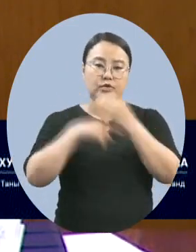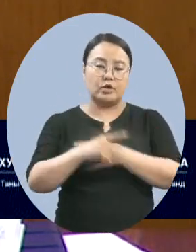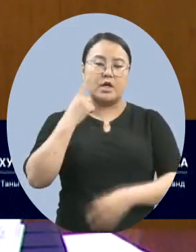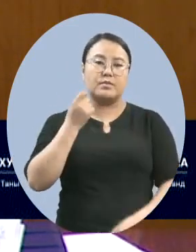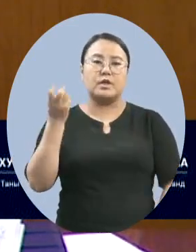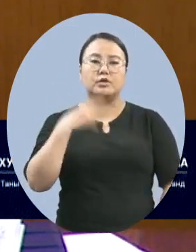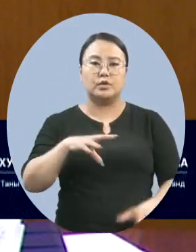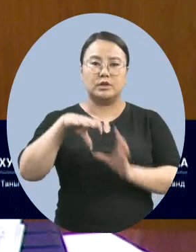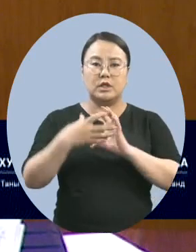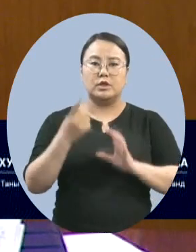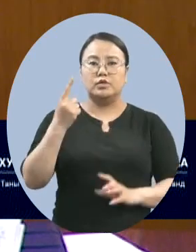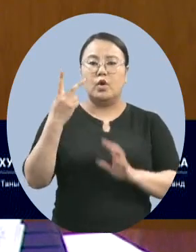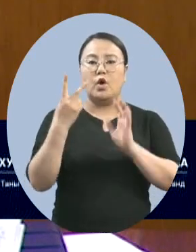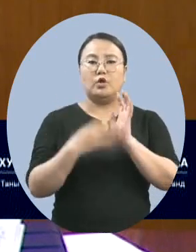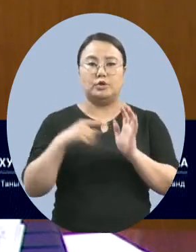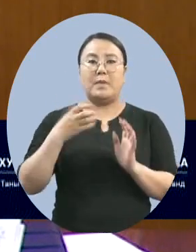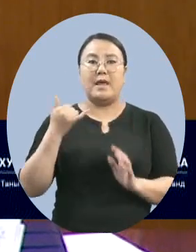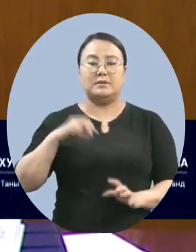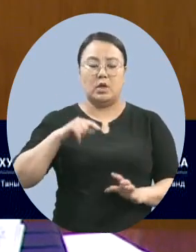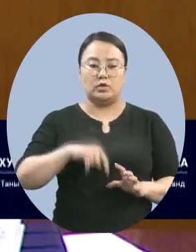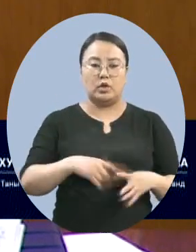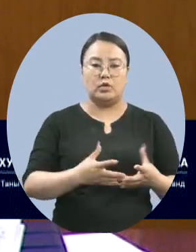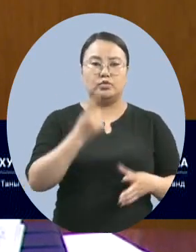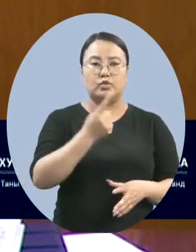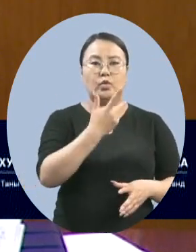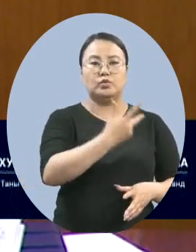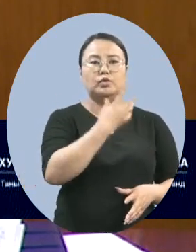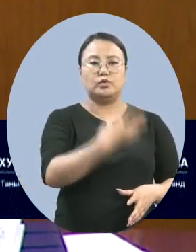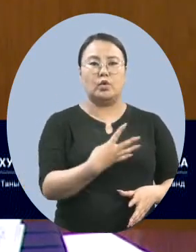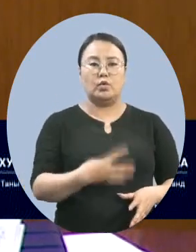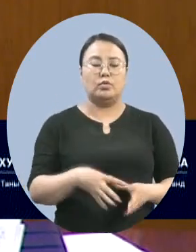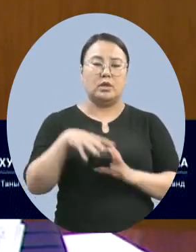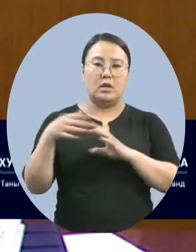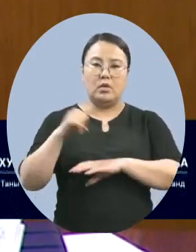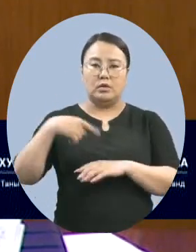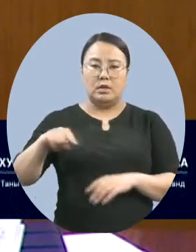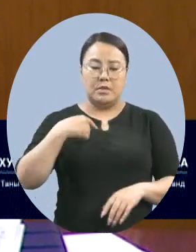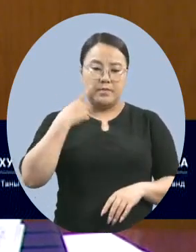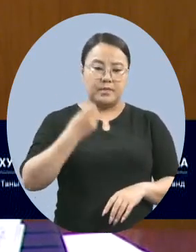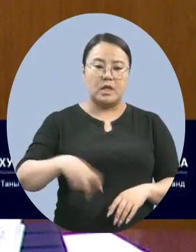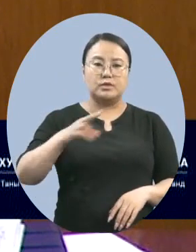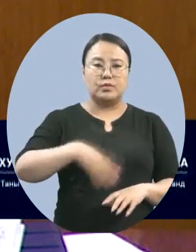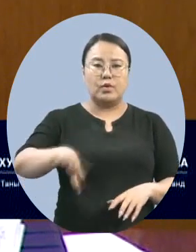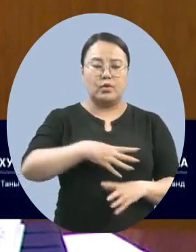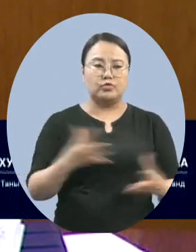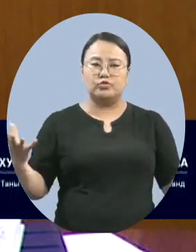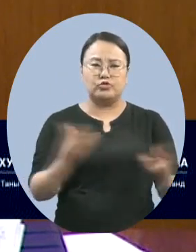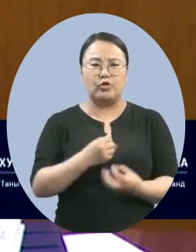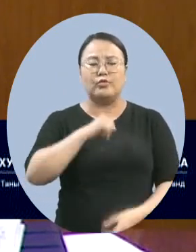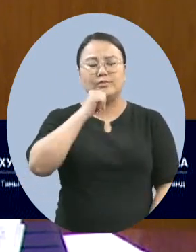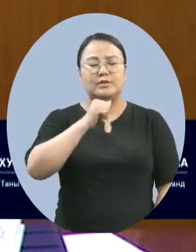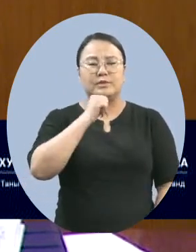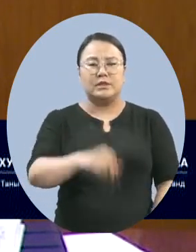одоо үзүүлэлт дээр дэлхийд 129 байсан бол өнөөдөр бид 134-т орж байна. Тэгээ бидний эмэгтэйчүүд өнөөдөр цөөрснөх биш